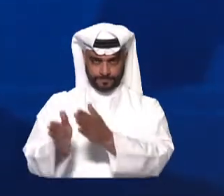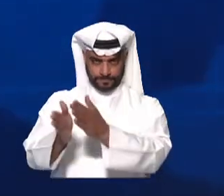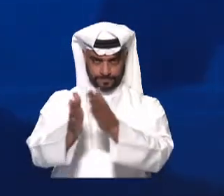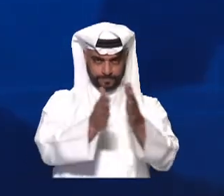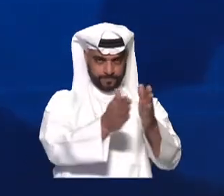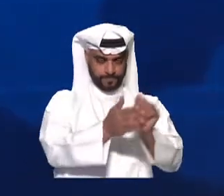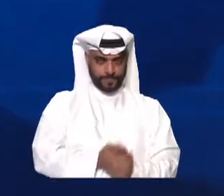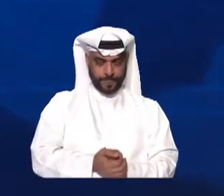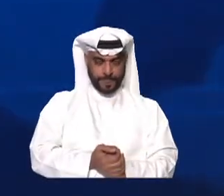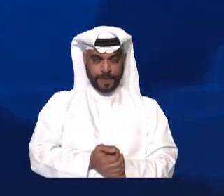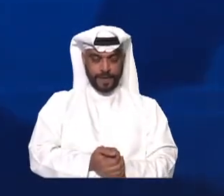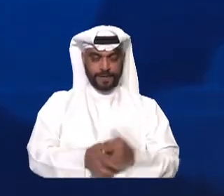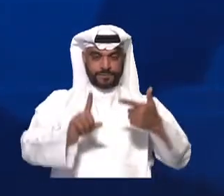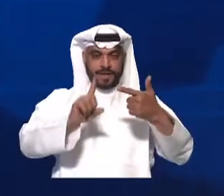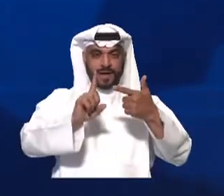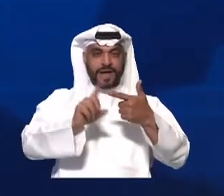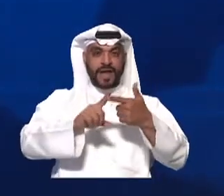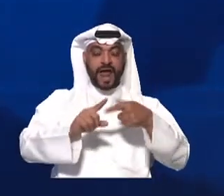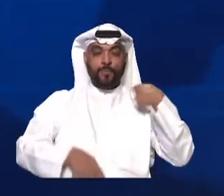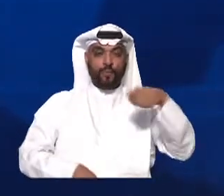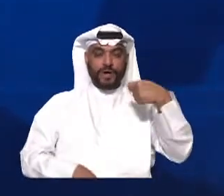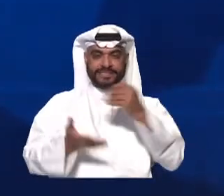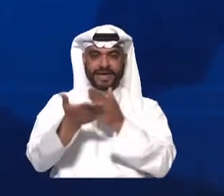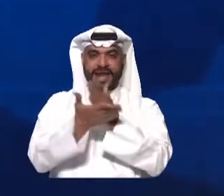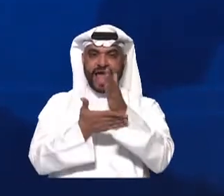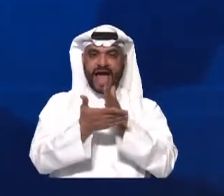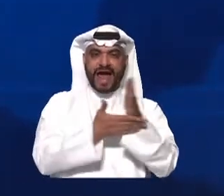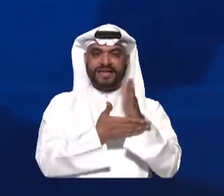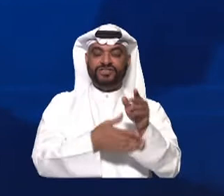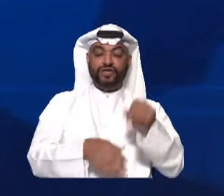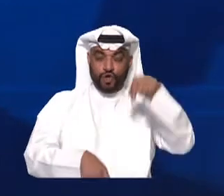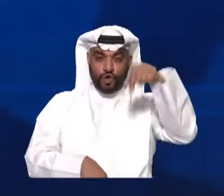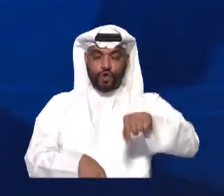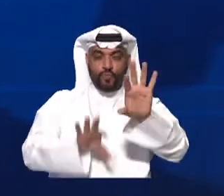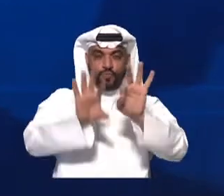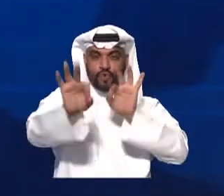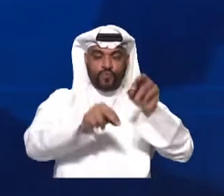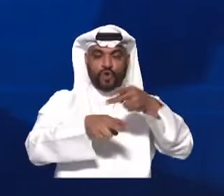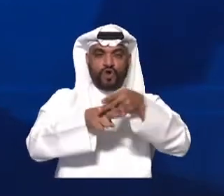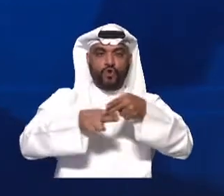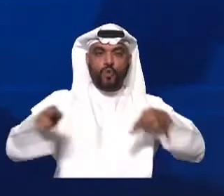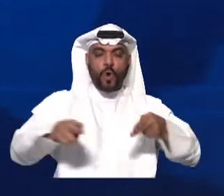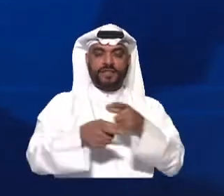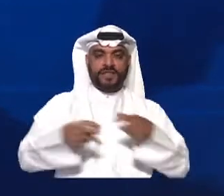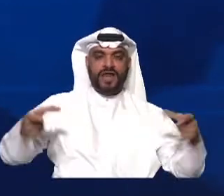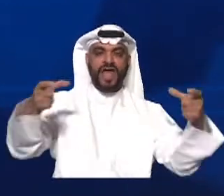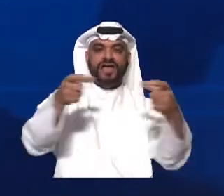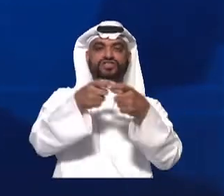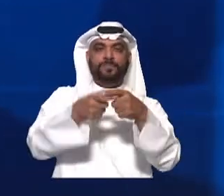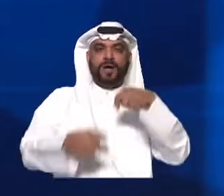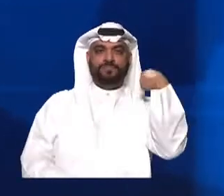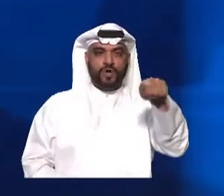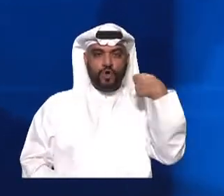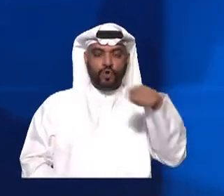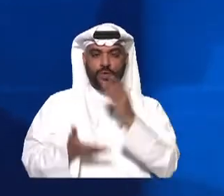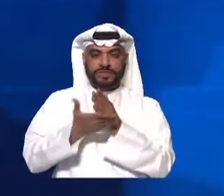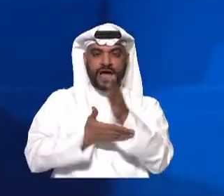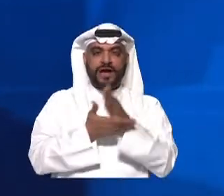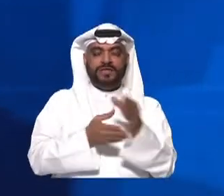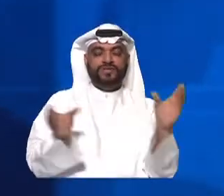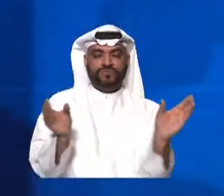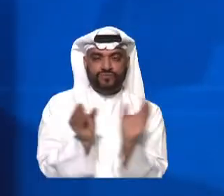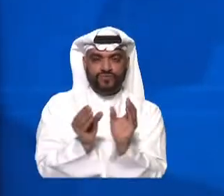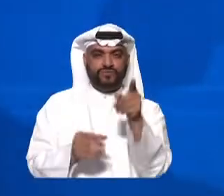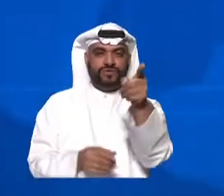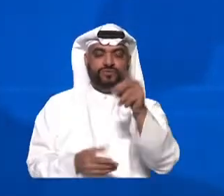ترأس نائب وزير الخارجية السفير مجدي الظفيري وفد دولة الكويت في أعمال اجتماع المجموعة الوزارية المصغرة